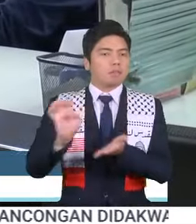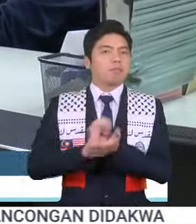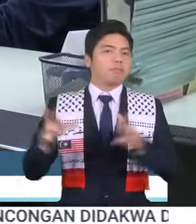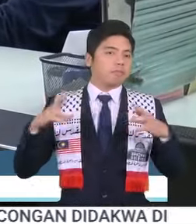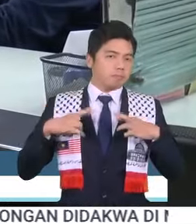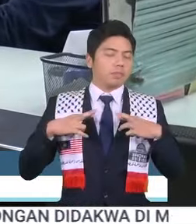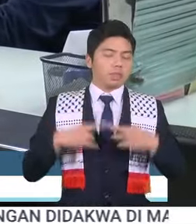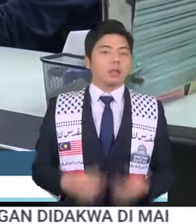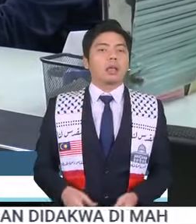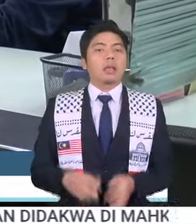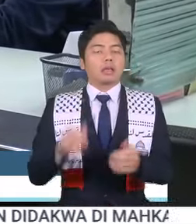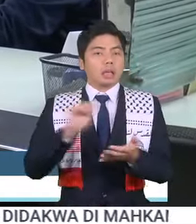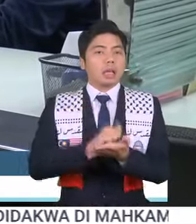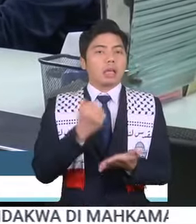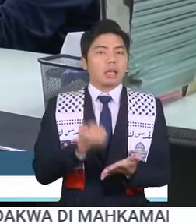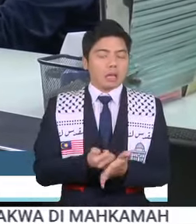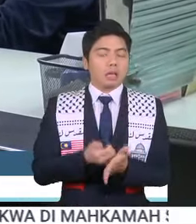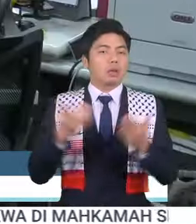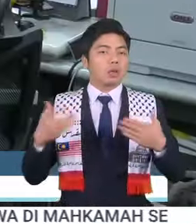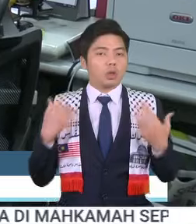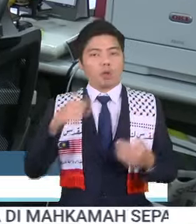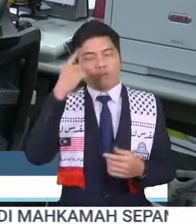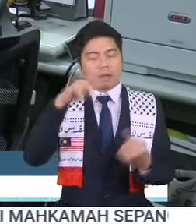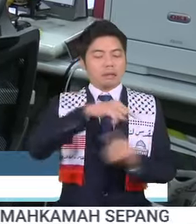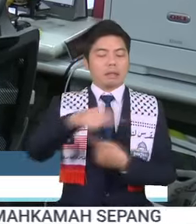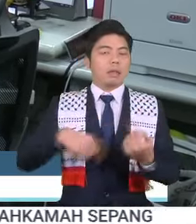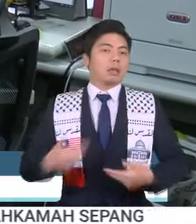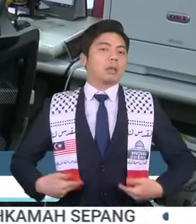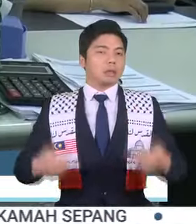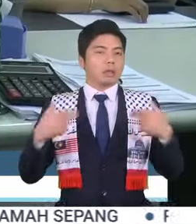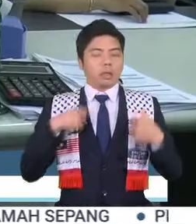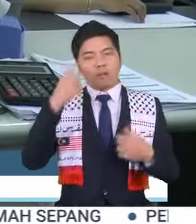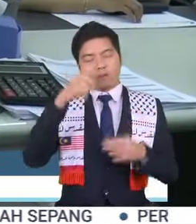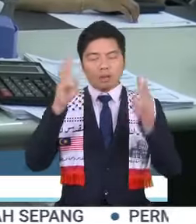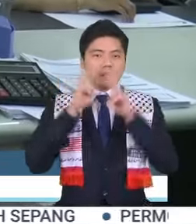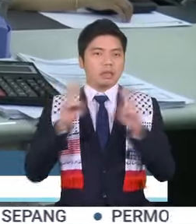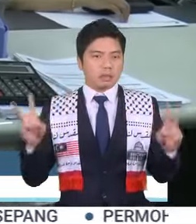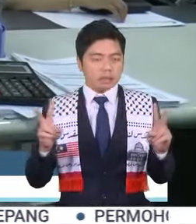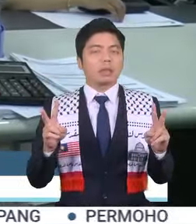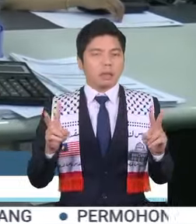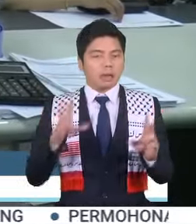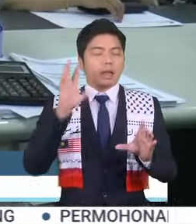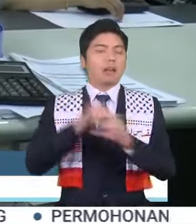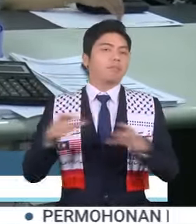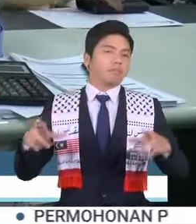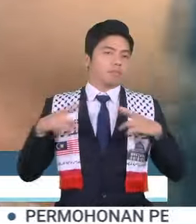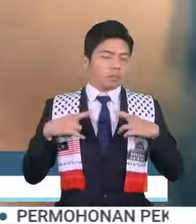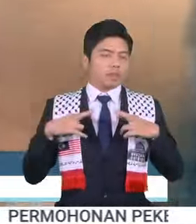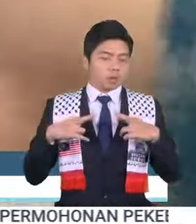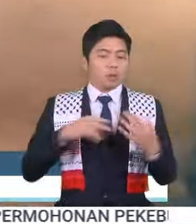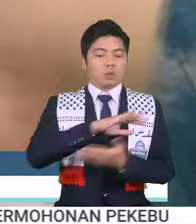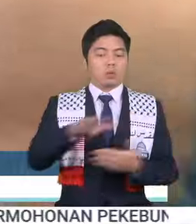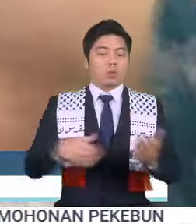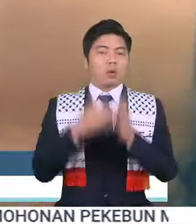akaun sejahtera untuk menangani keperluan kitaran hayat yang menyumbang kepada kesejahteraan semasa persaraan. Semua